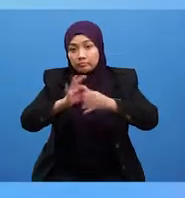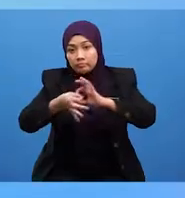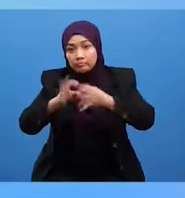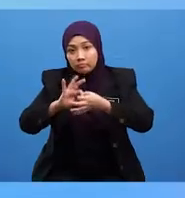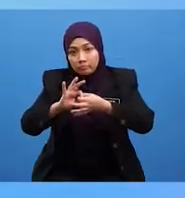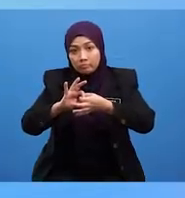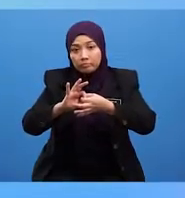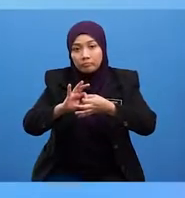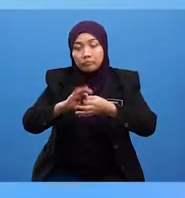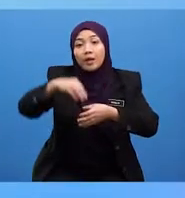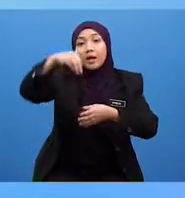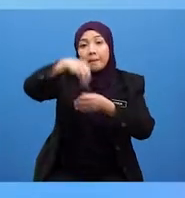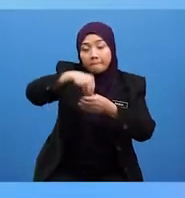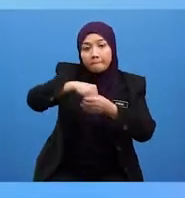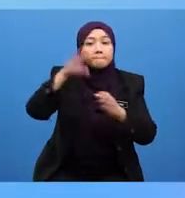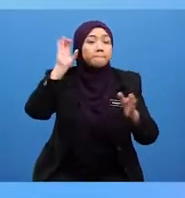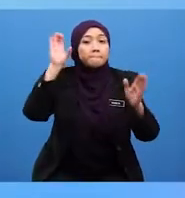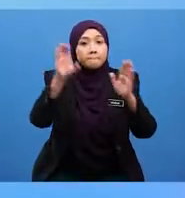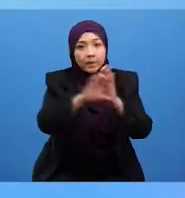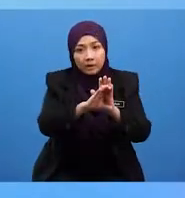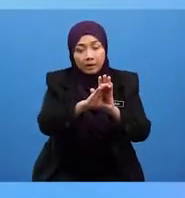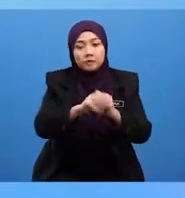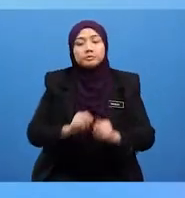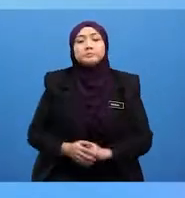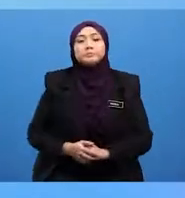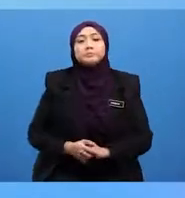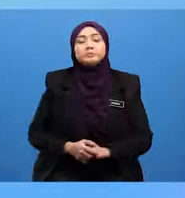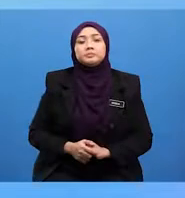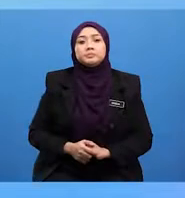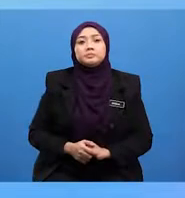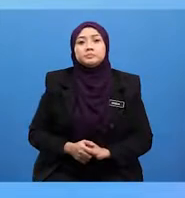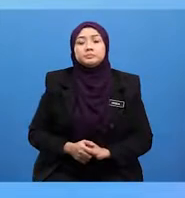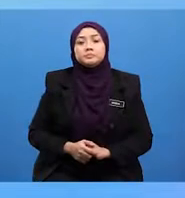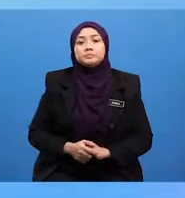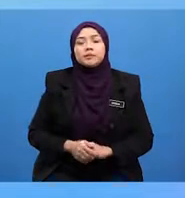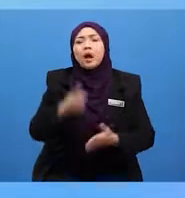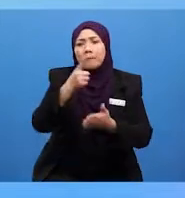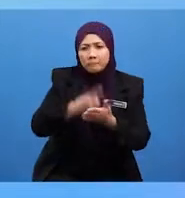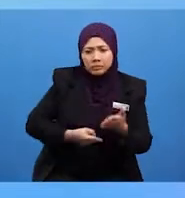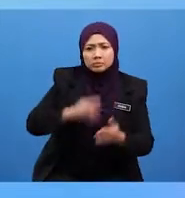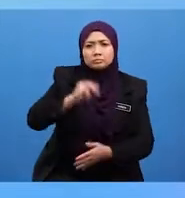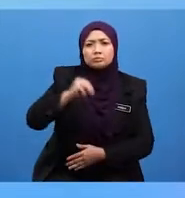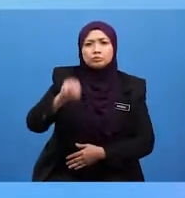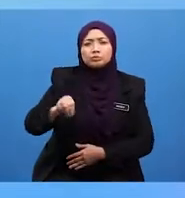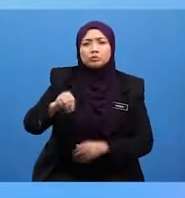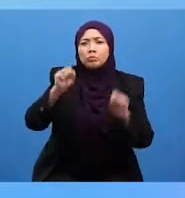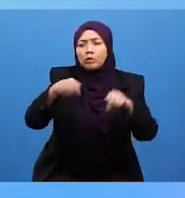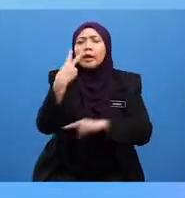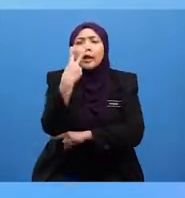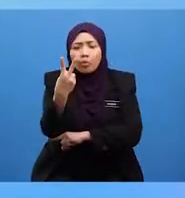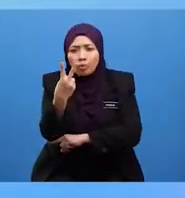rajah plastik termoset ini. Apakah yang murid-murid dapat